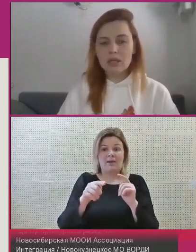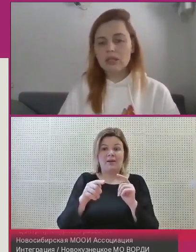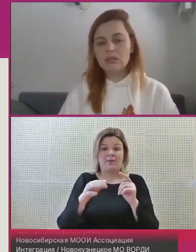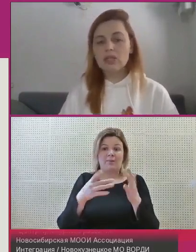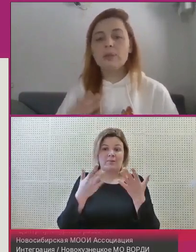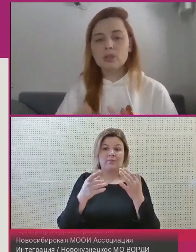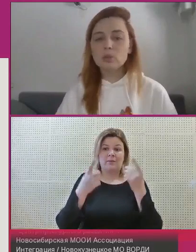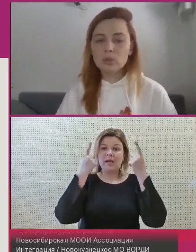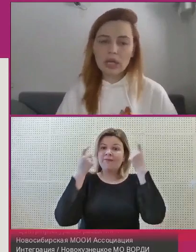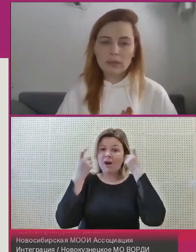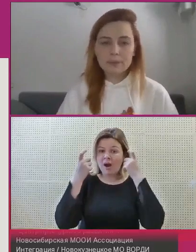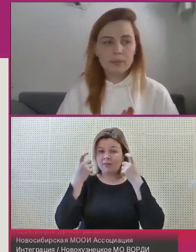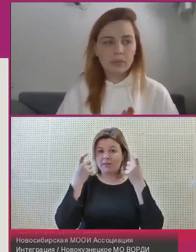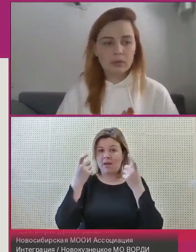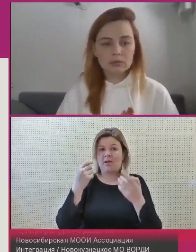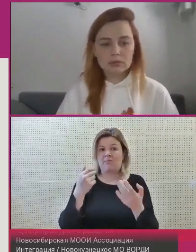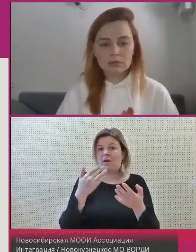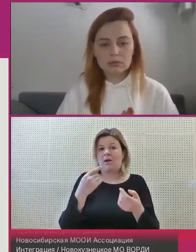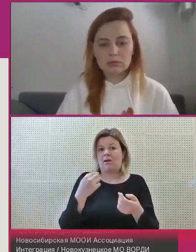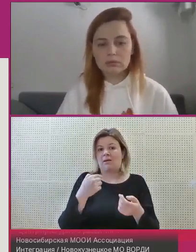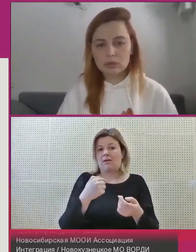опять, я не претендую на